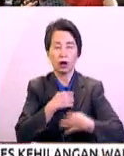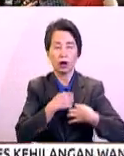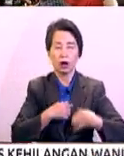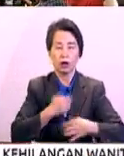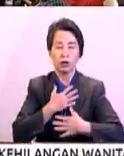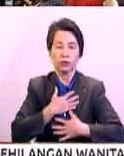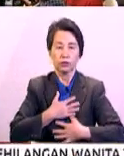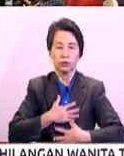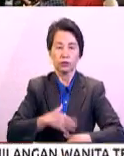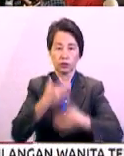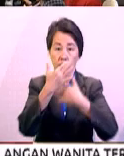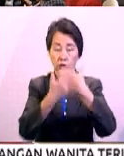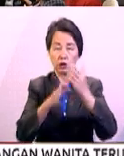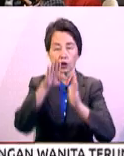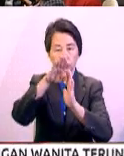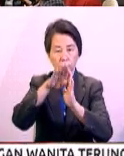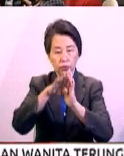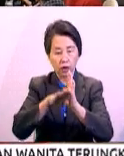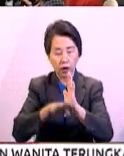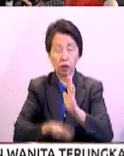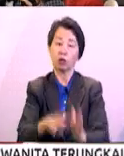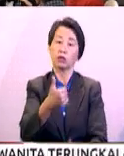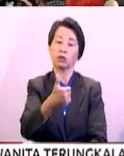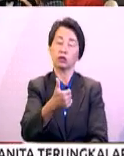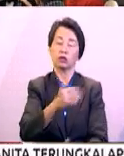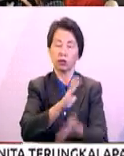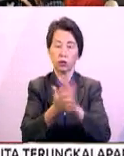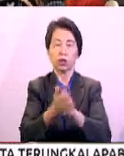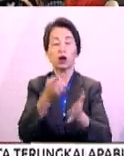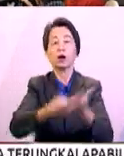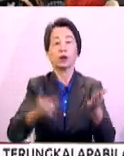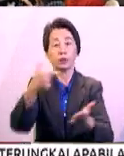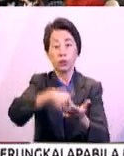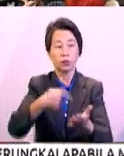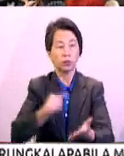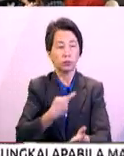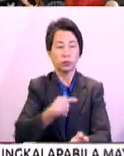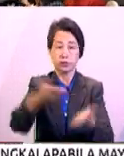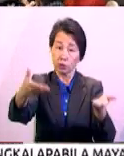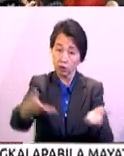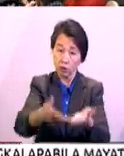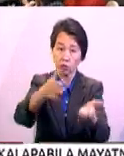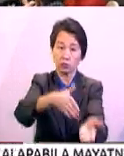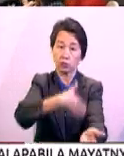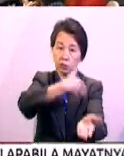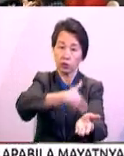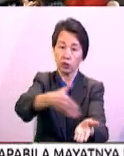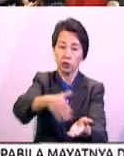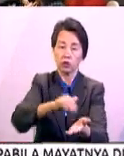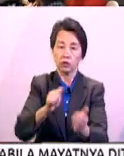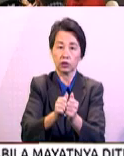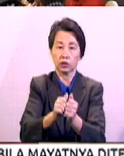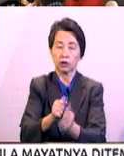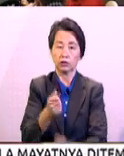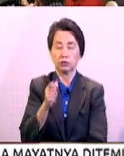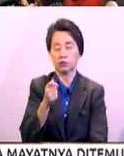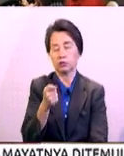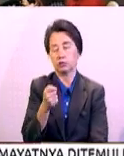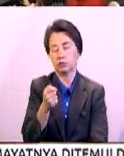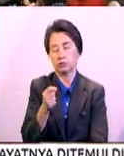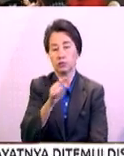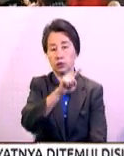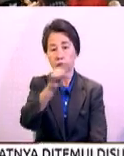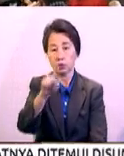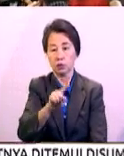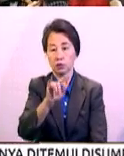blood pressure. Ha, jadi apakah lagi kalau kita introduce music therapy dengan zikir? Asal tak ada